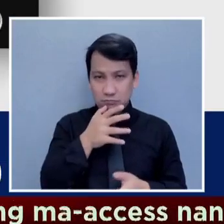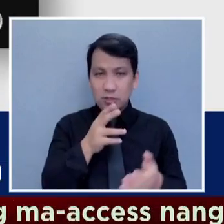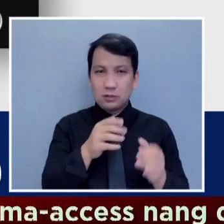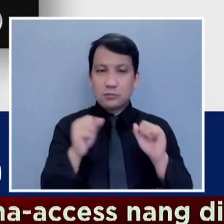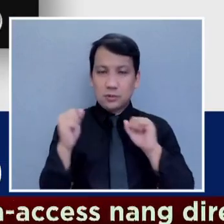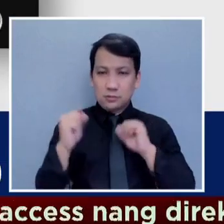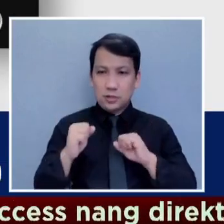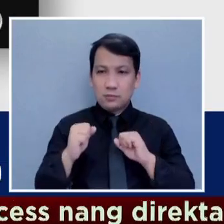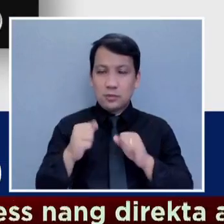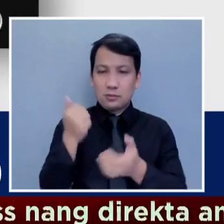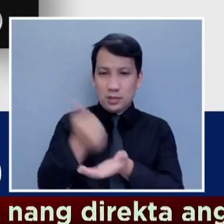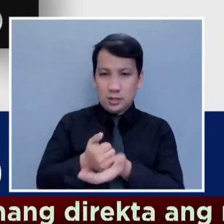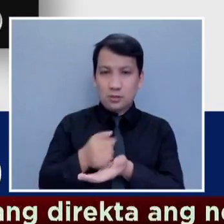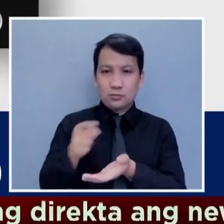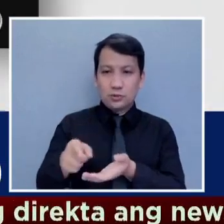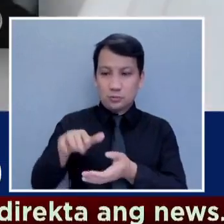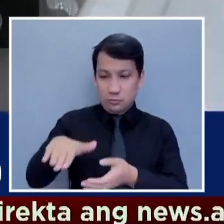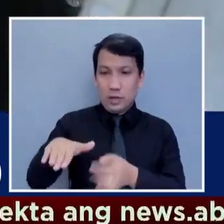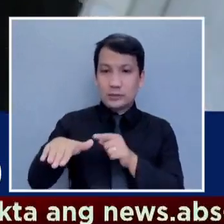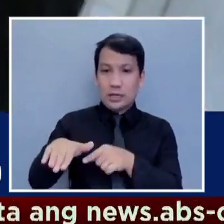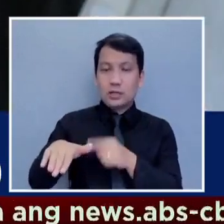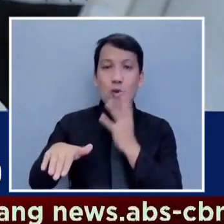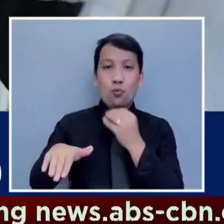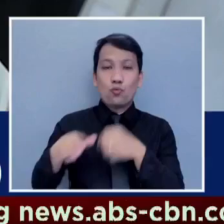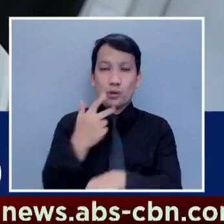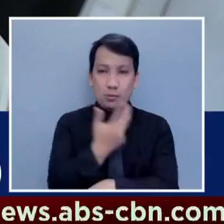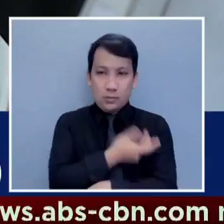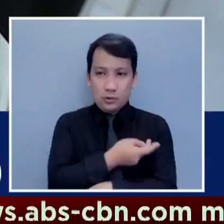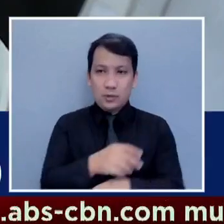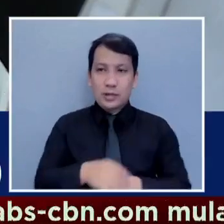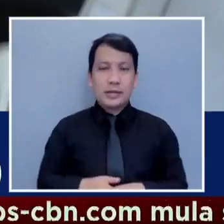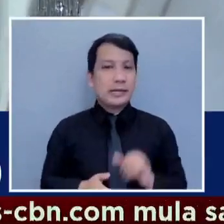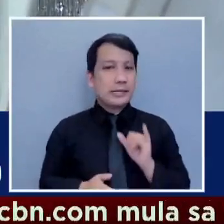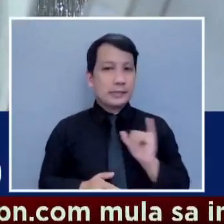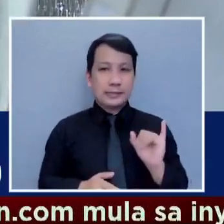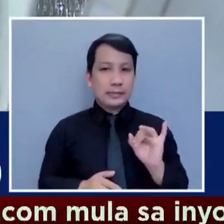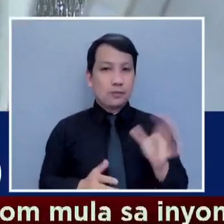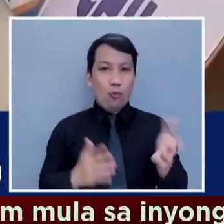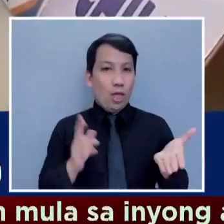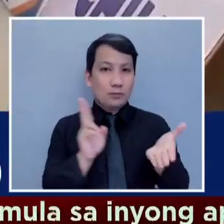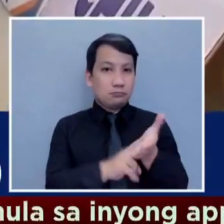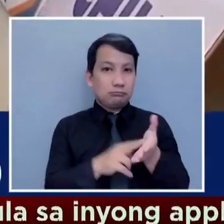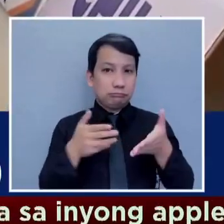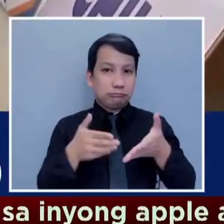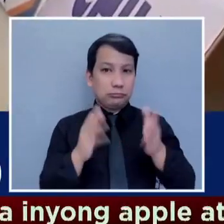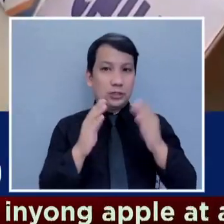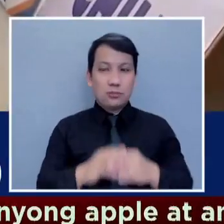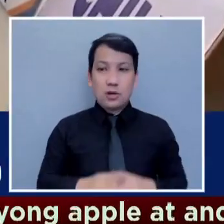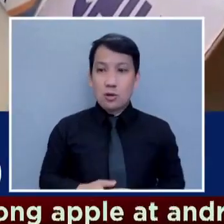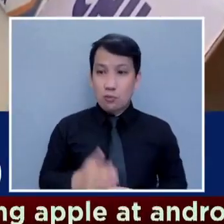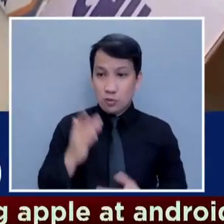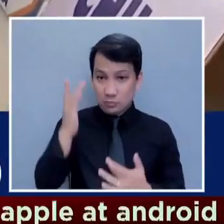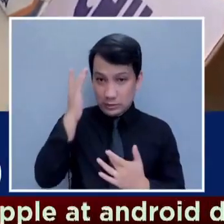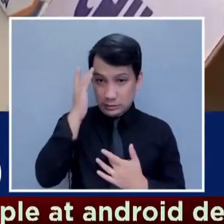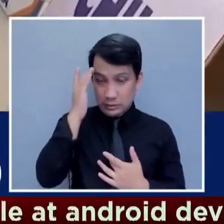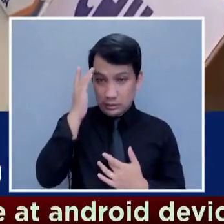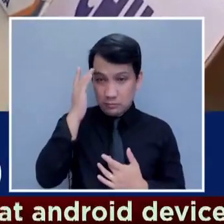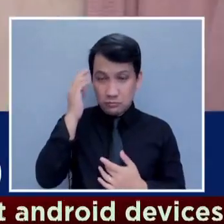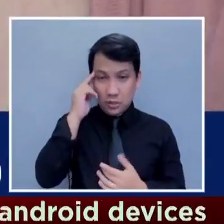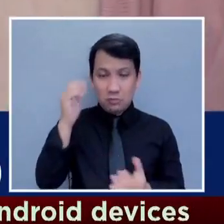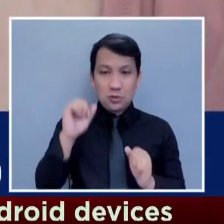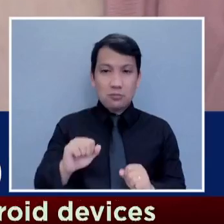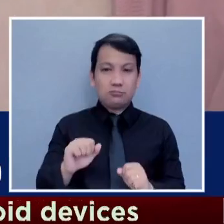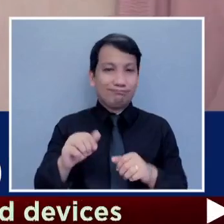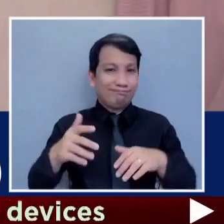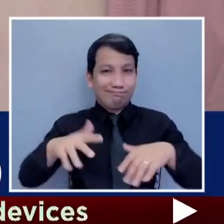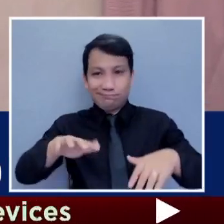o pag-aproba ng batang magpapabakuna. Kung hindi makapagbigay ng assent ang bata dahil sa neurological comorbidities o moderate to